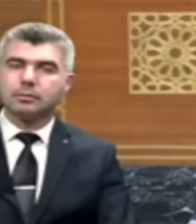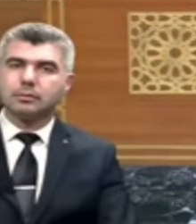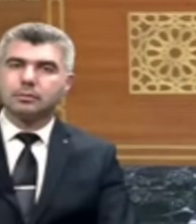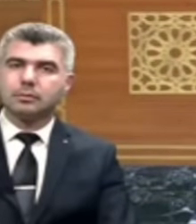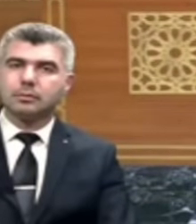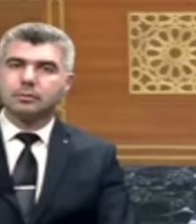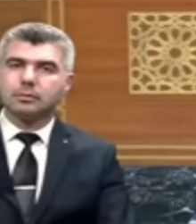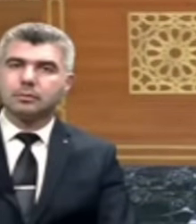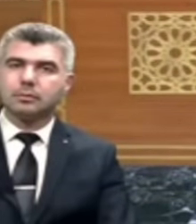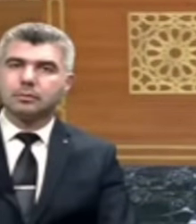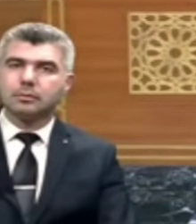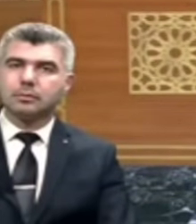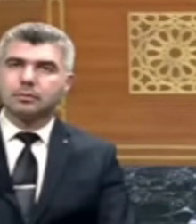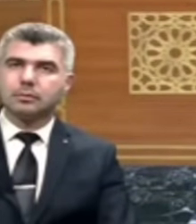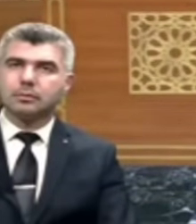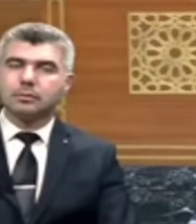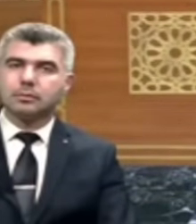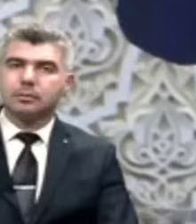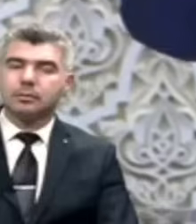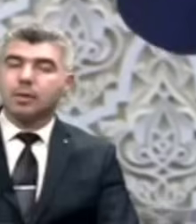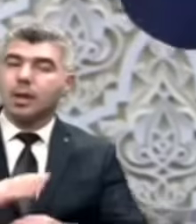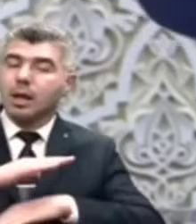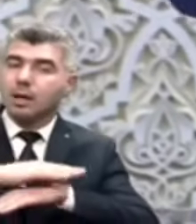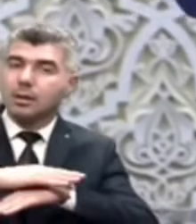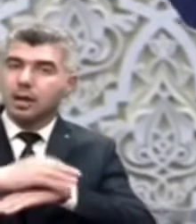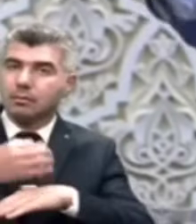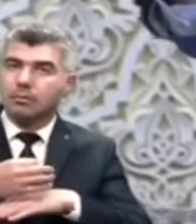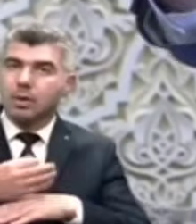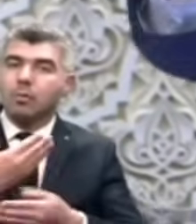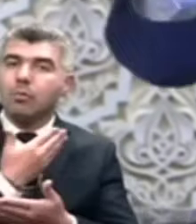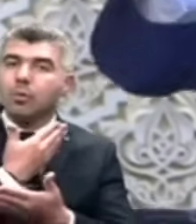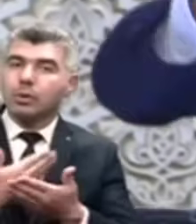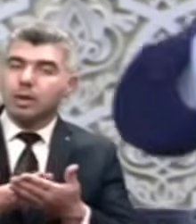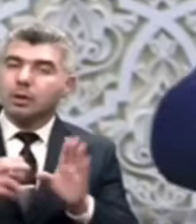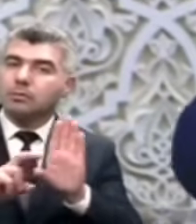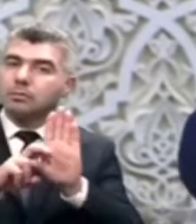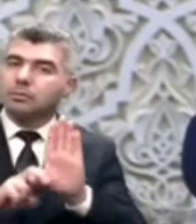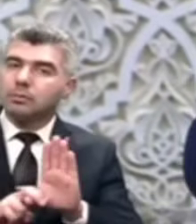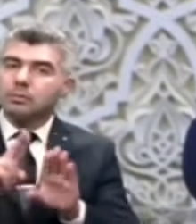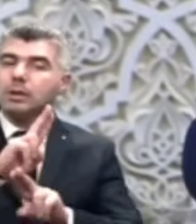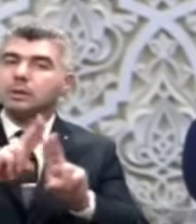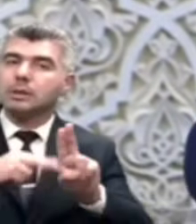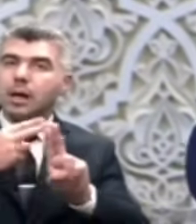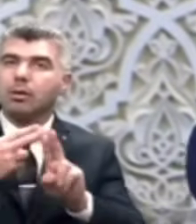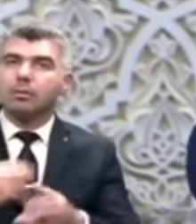ريح نجاوبك، قعد بلاصتك. هذه من أخلاقيات المستشارين أنك